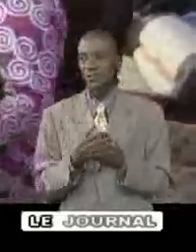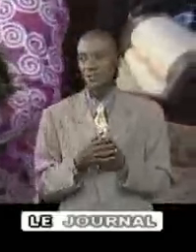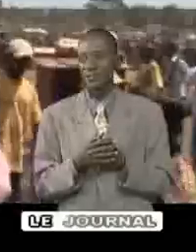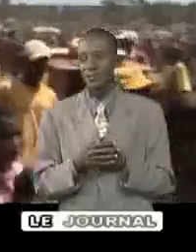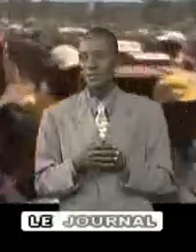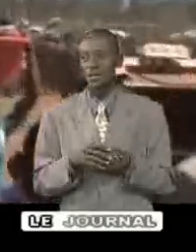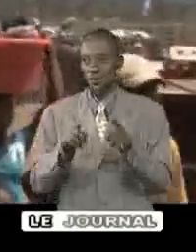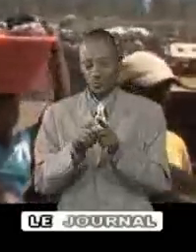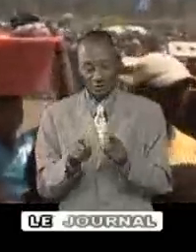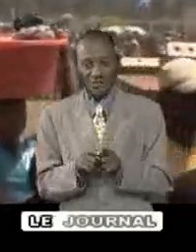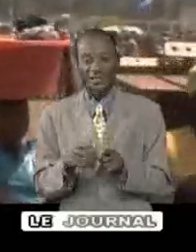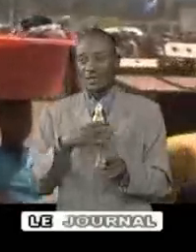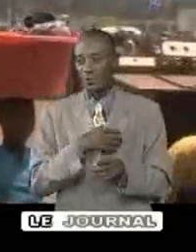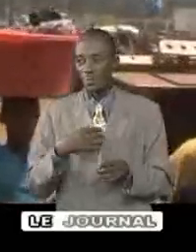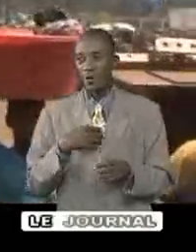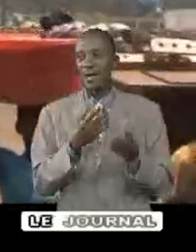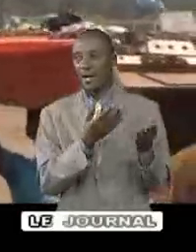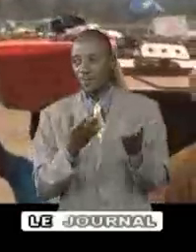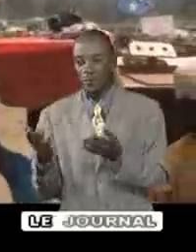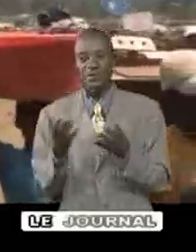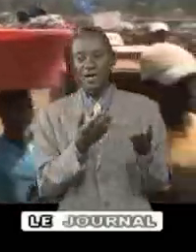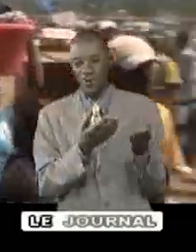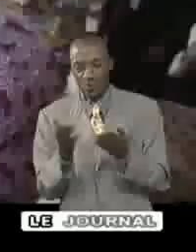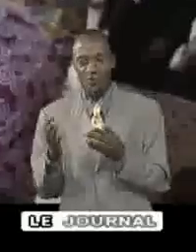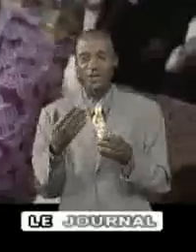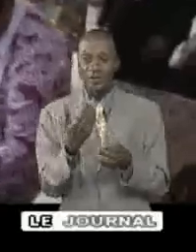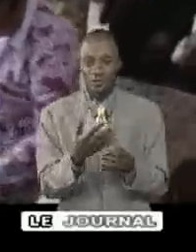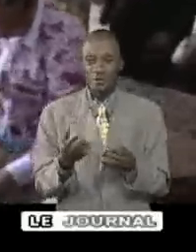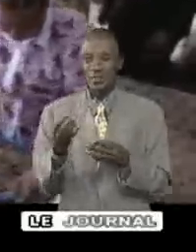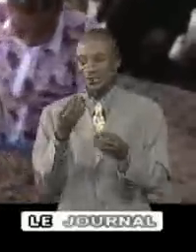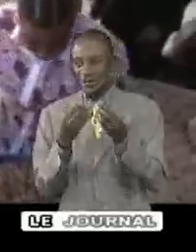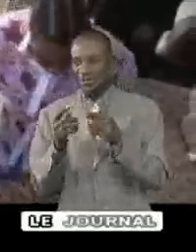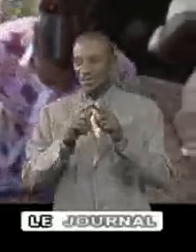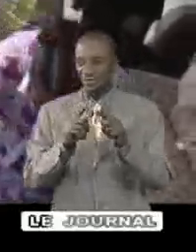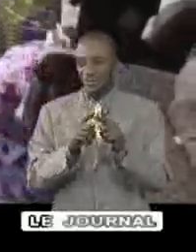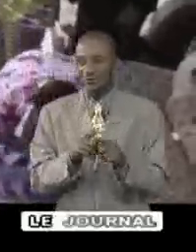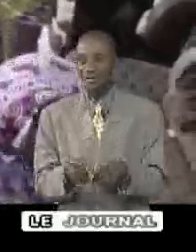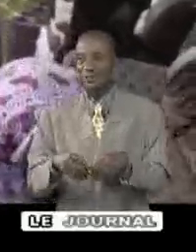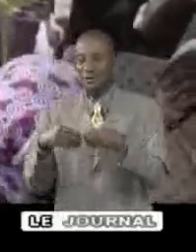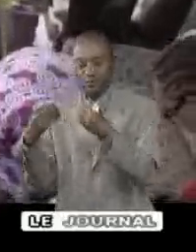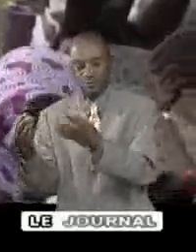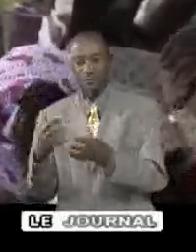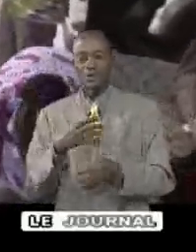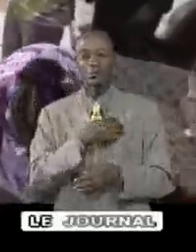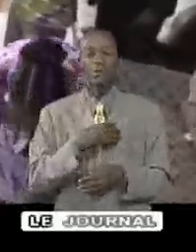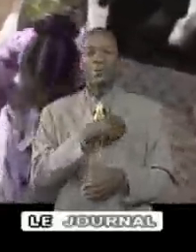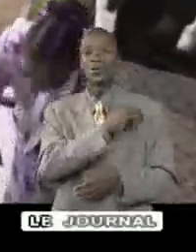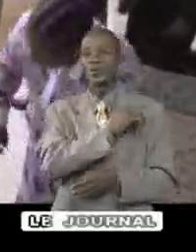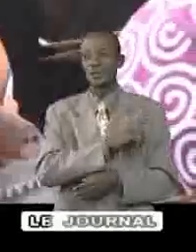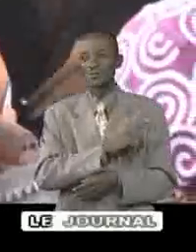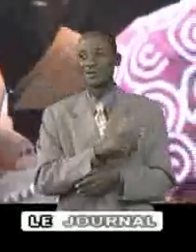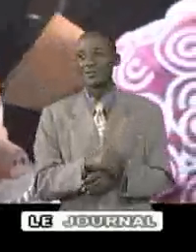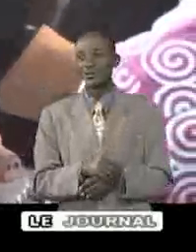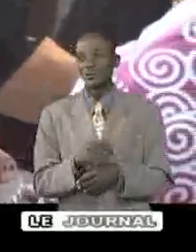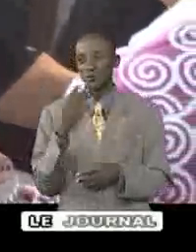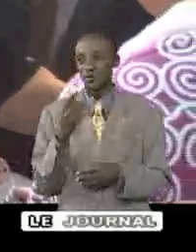l'école. Les maraîchères ont apporté leurs légumes, les éleveurs des chèvres, les chefs traditionnels et les autres notables apportent